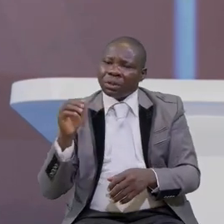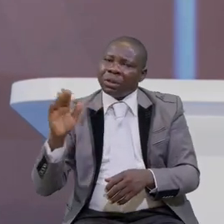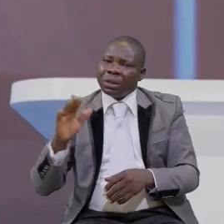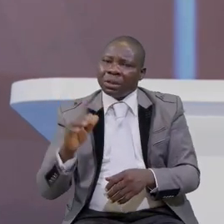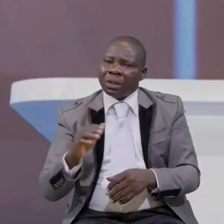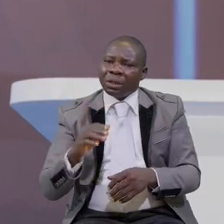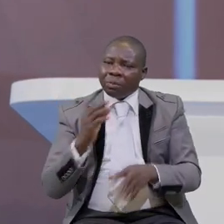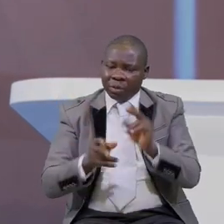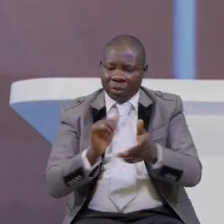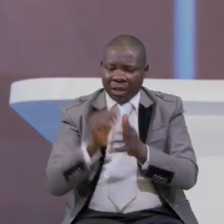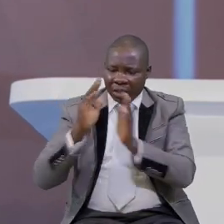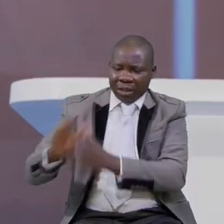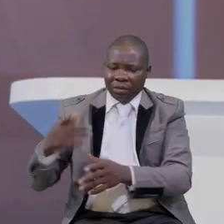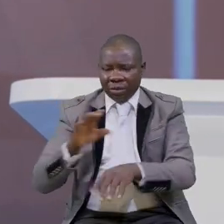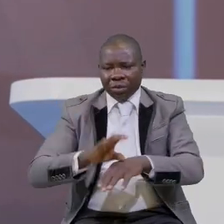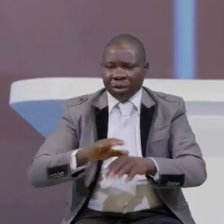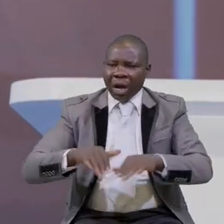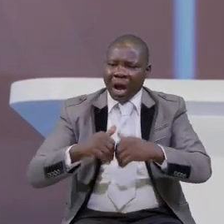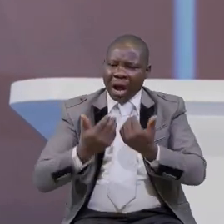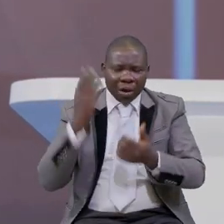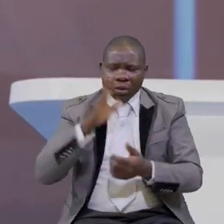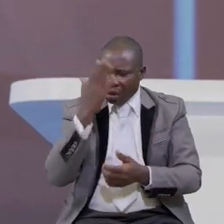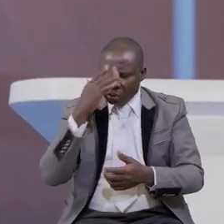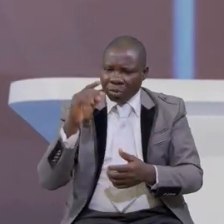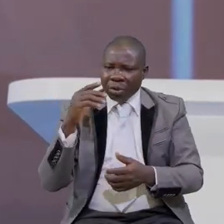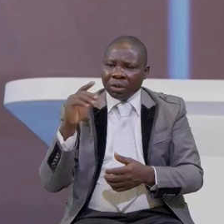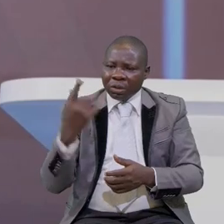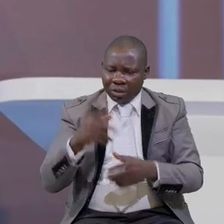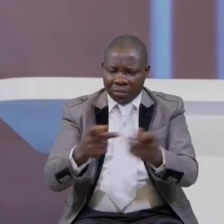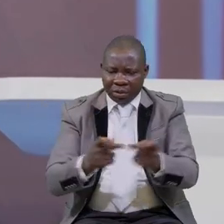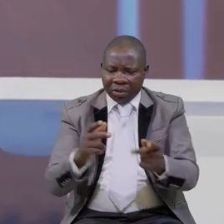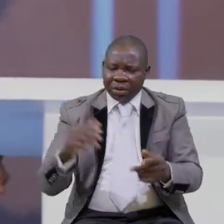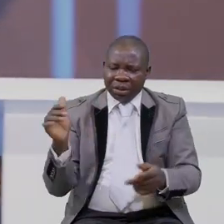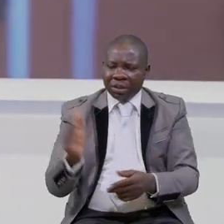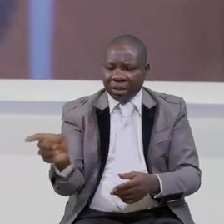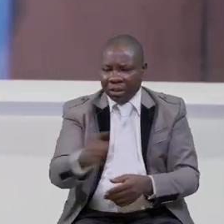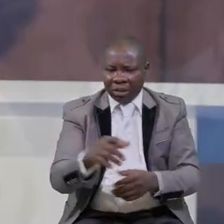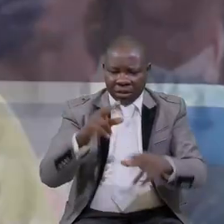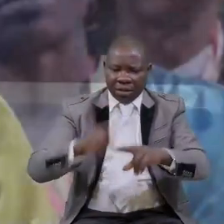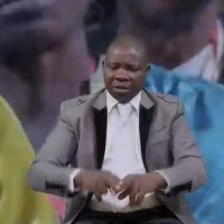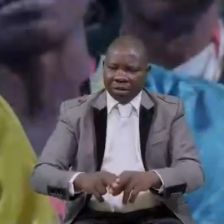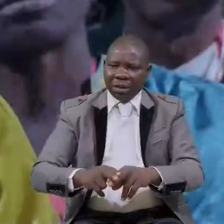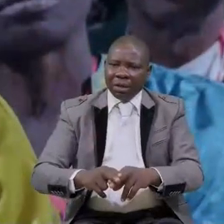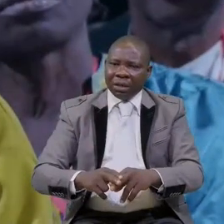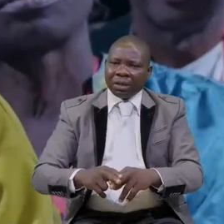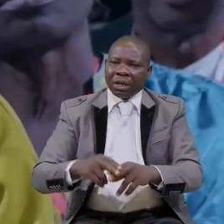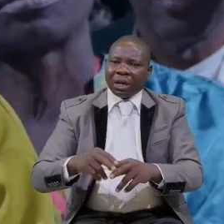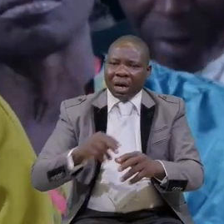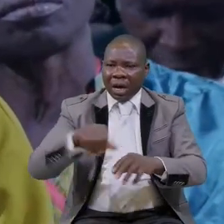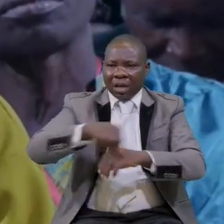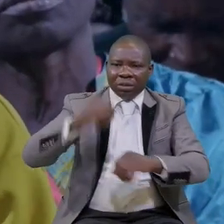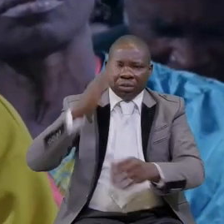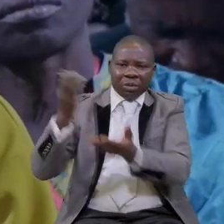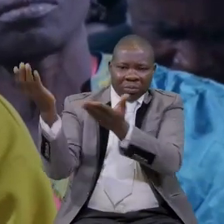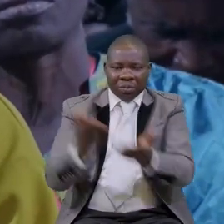je saurais là où ils sont assis? Comment est-ce que je peux les doigter exactement là où ils étaient assis? L'onction apportera la révélation dans